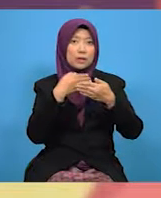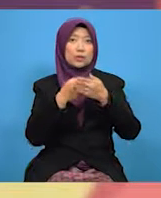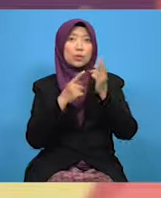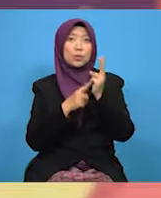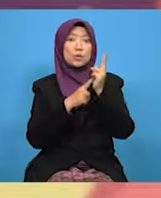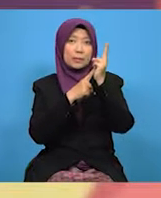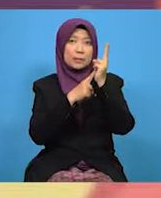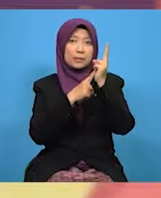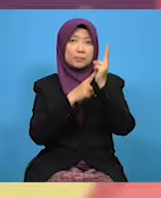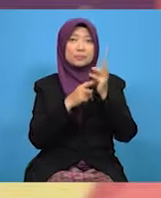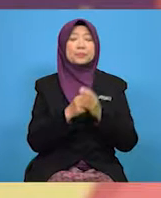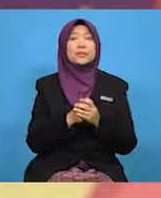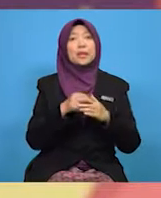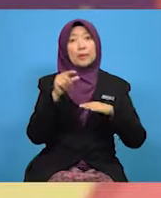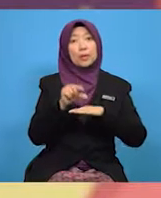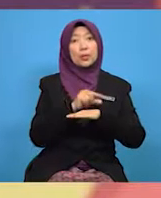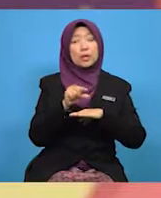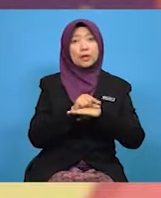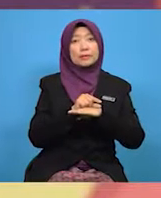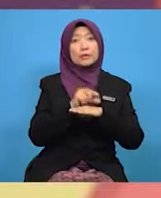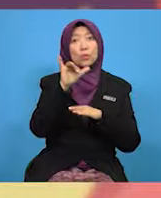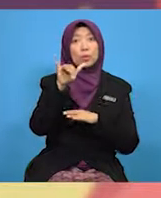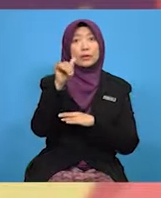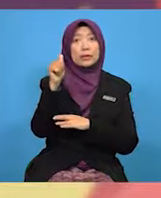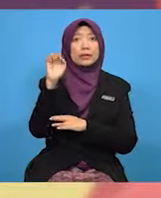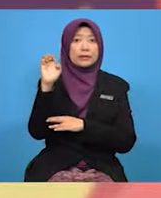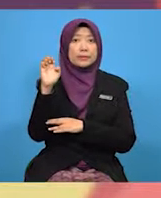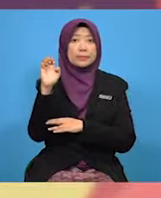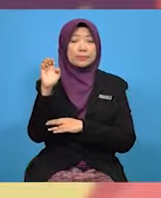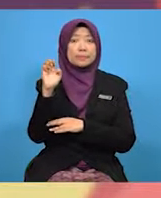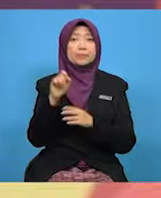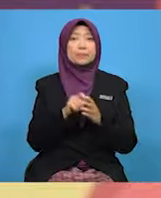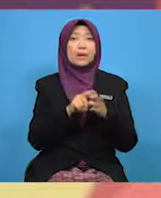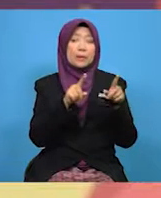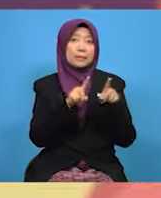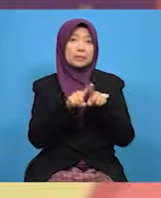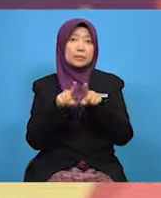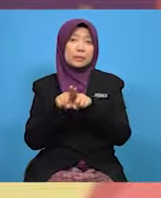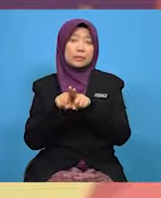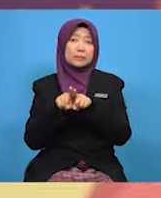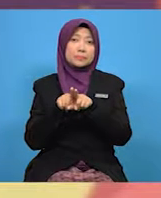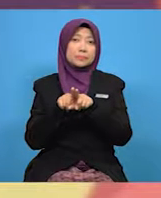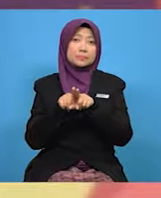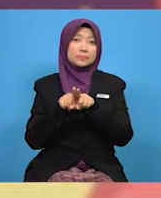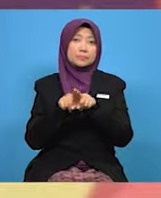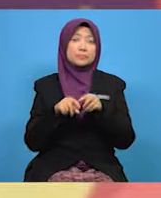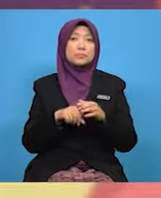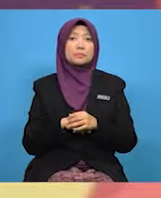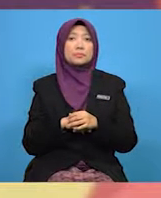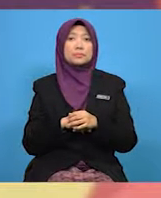yaitu menggunakan pendekatan Kyle yaitu pendekatan perbelanjaan Afrika